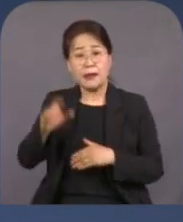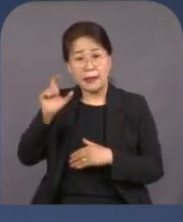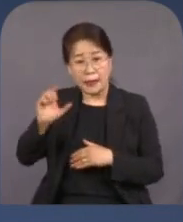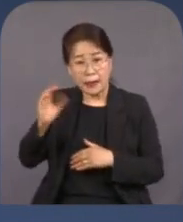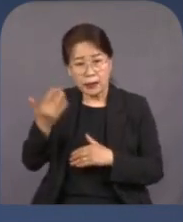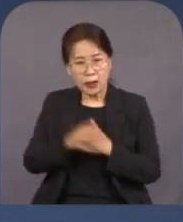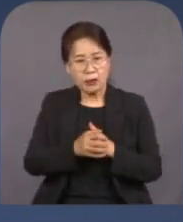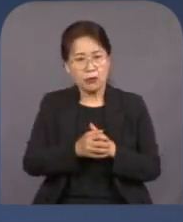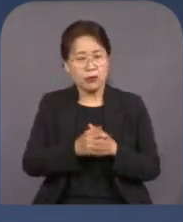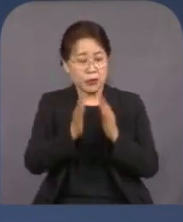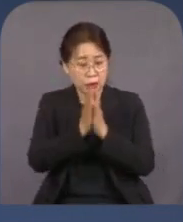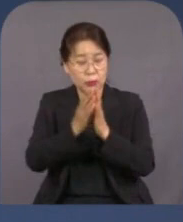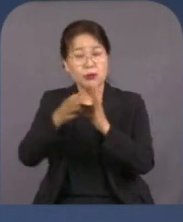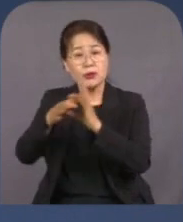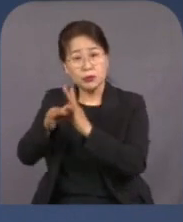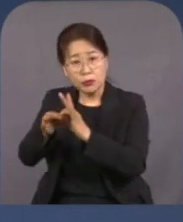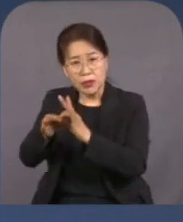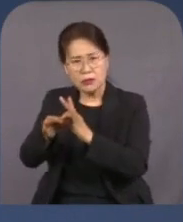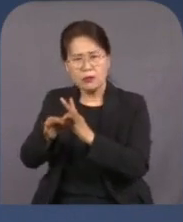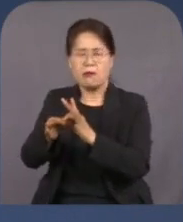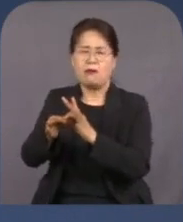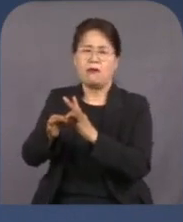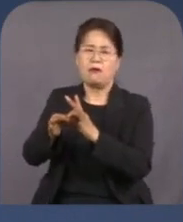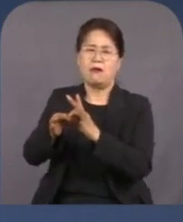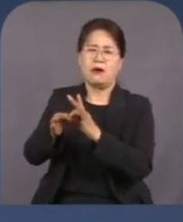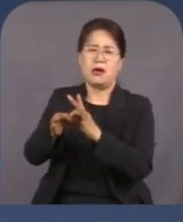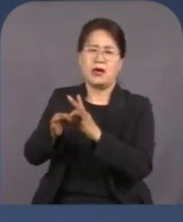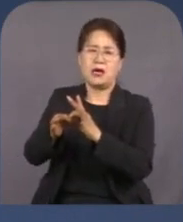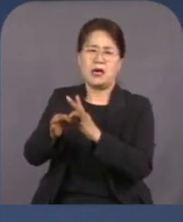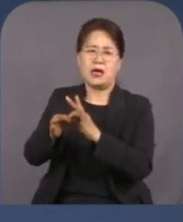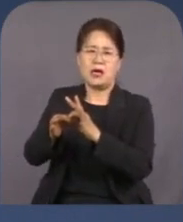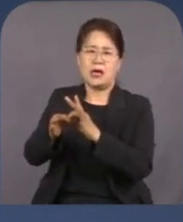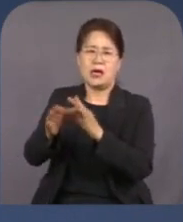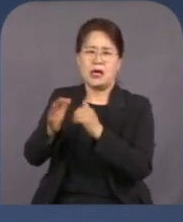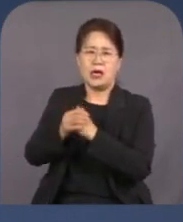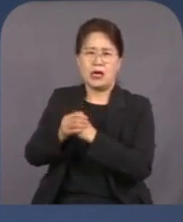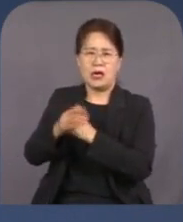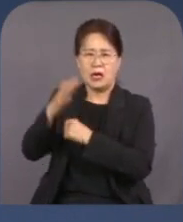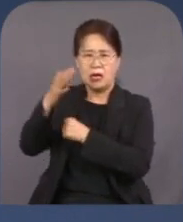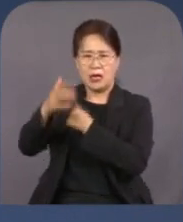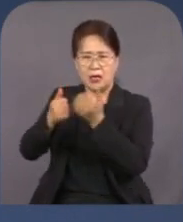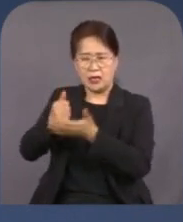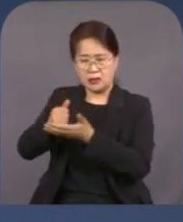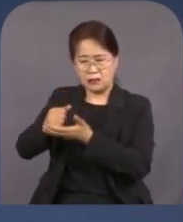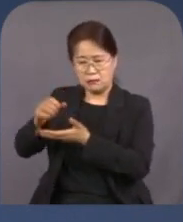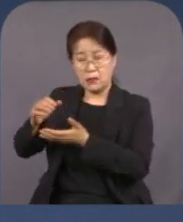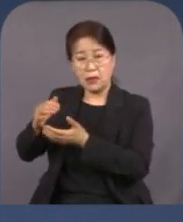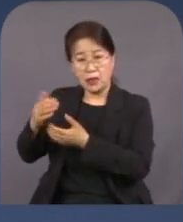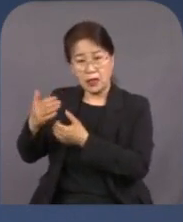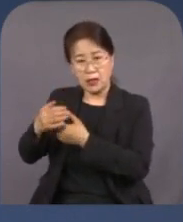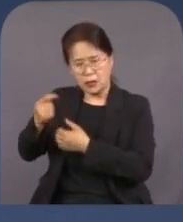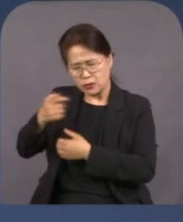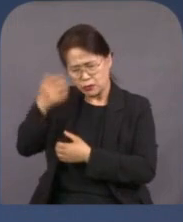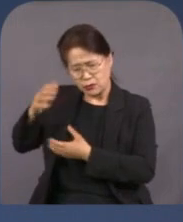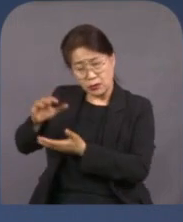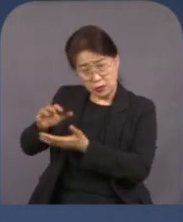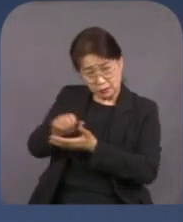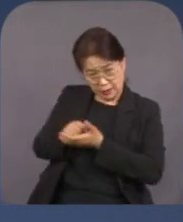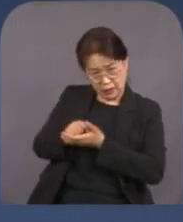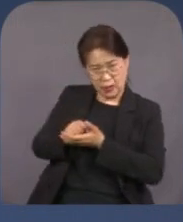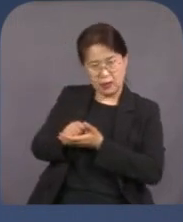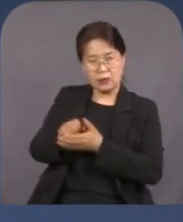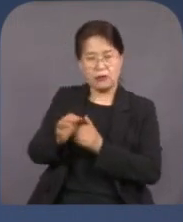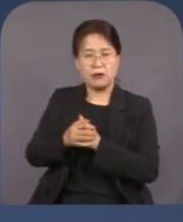견고해지고이 기도를 통해서 많이 탁월하게 전신갑주의 기능이 발휘될 수가 있기 때문에